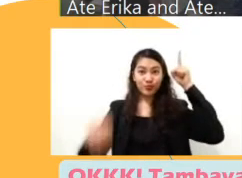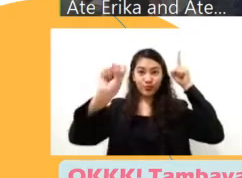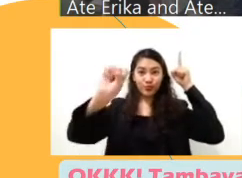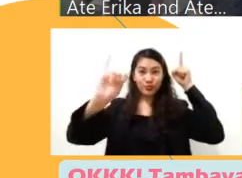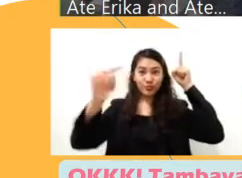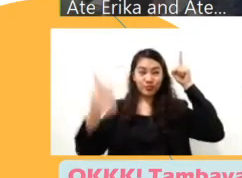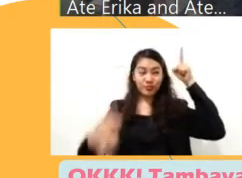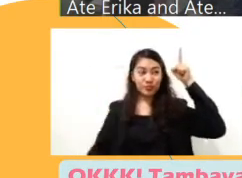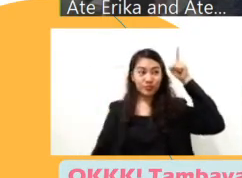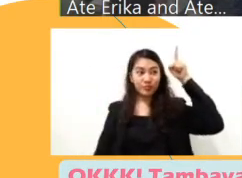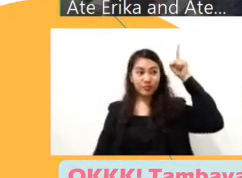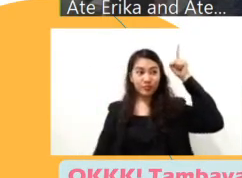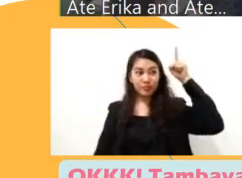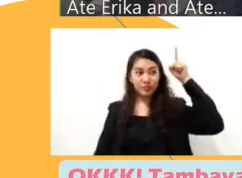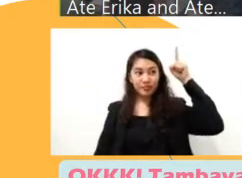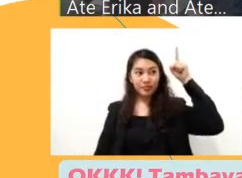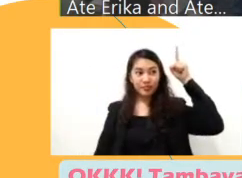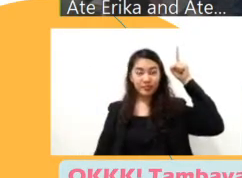Interesting yung...